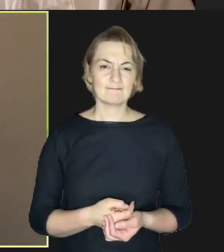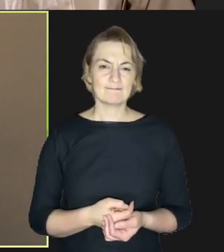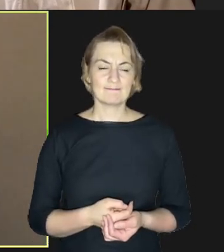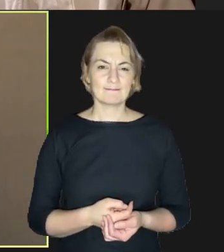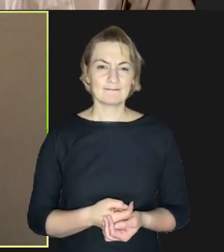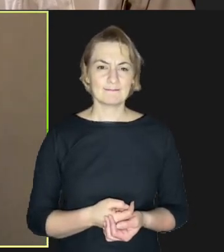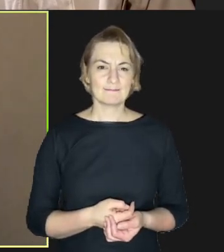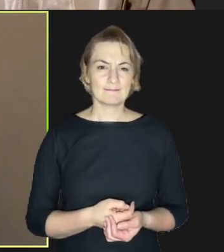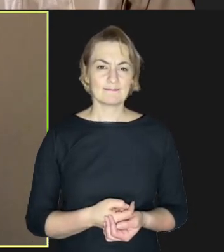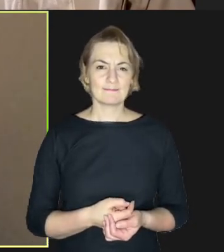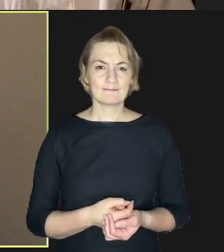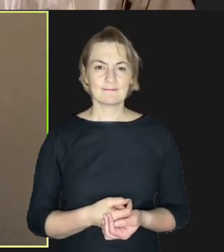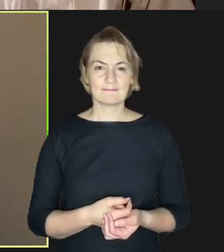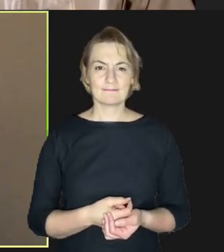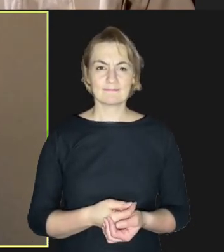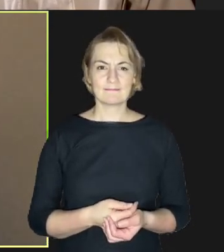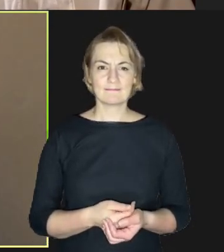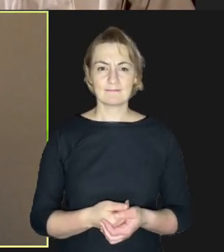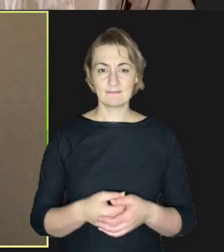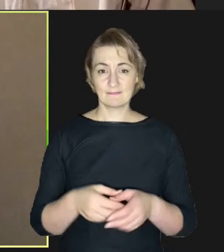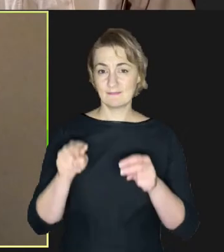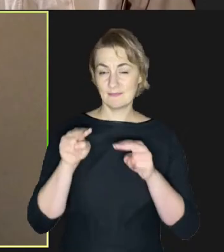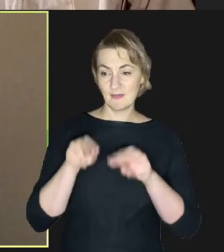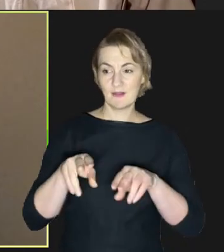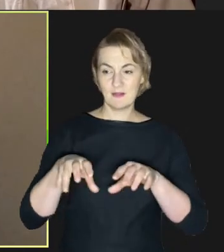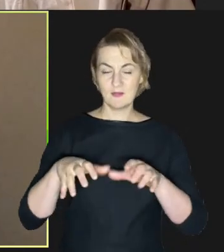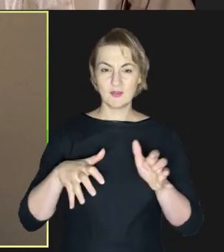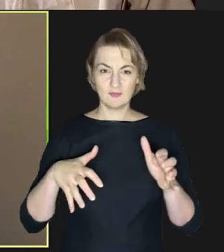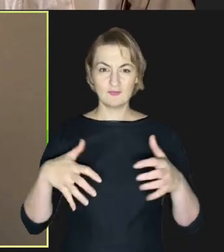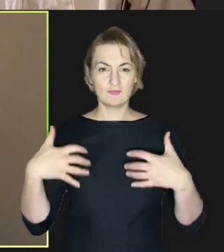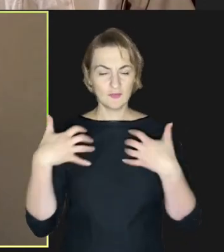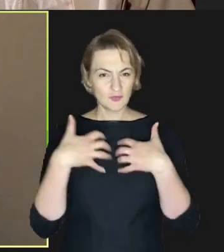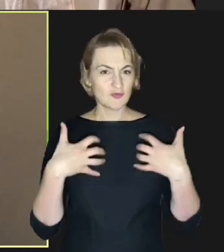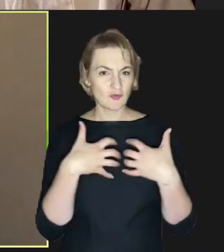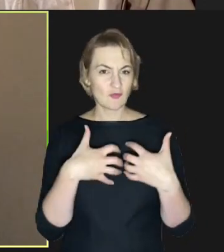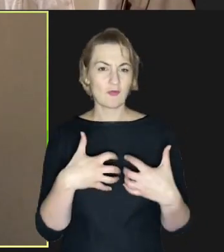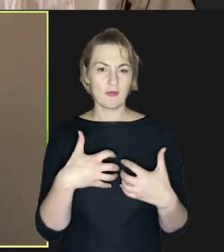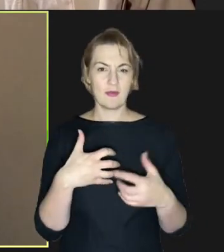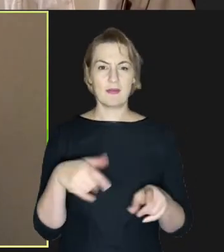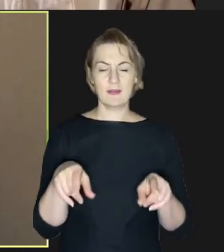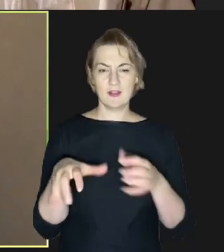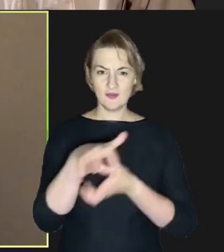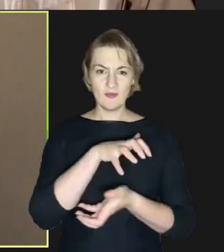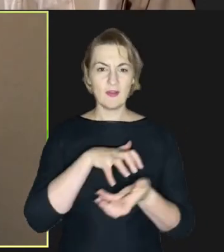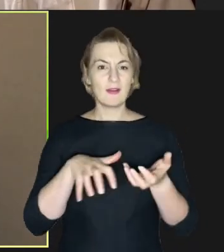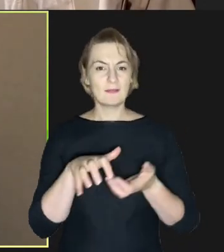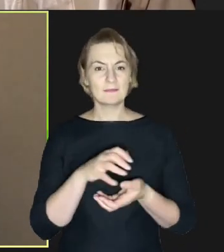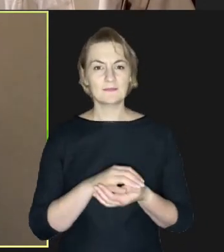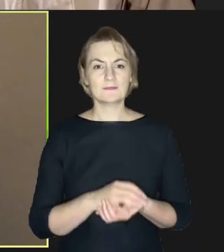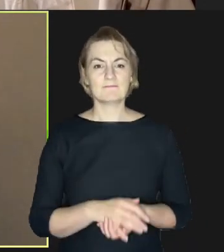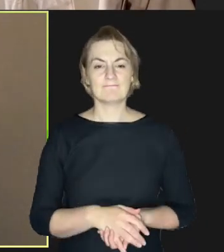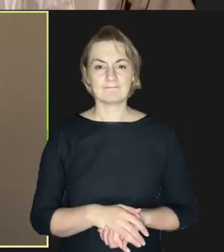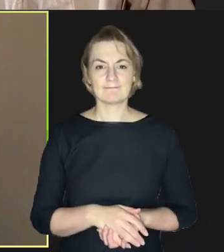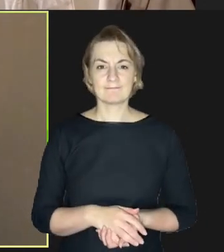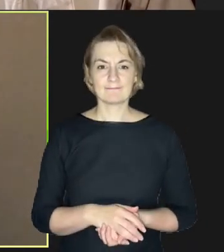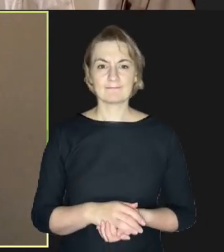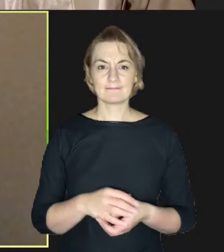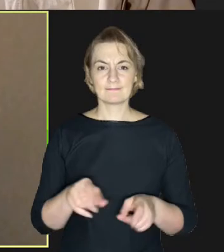było moim udziałem, czy jak gdyby nieodłączną częścią boskiej